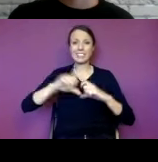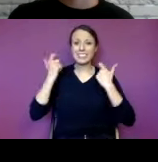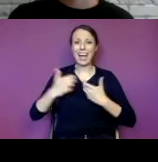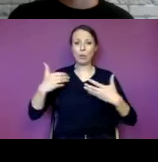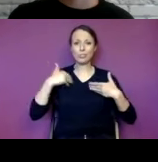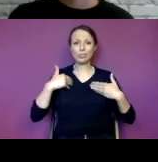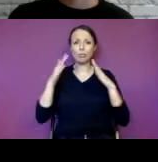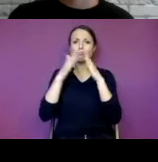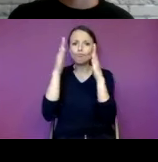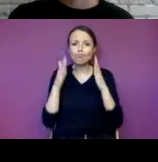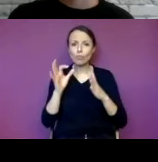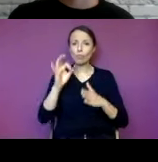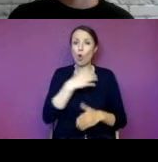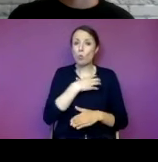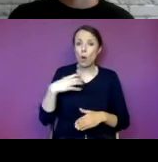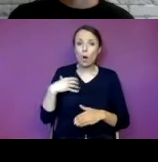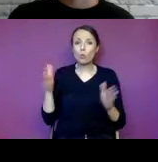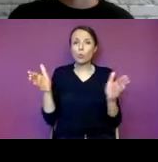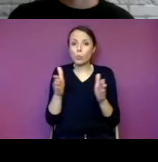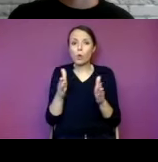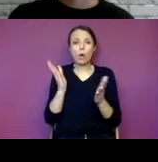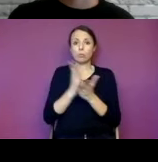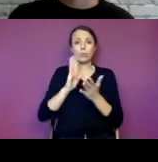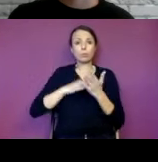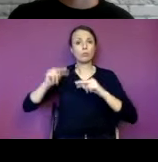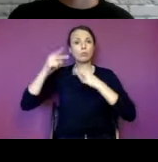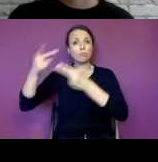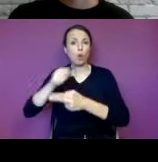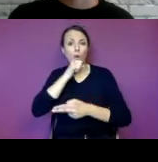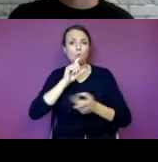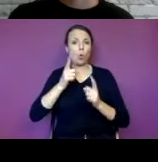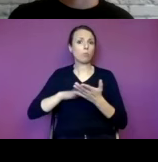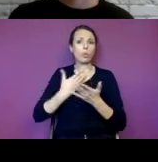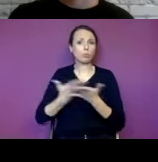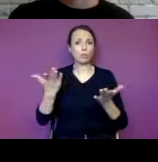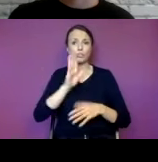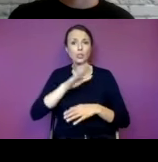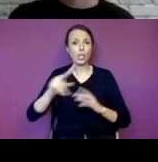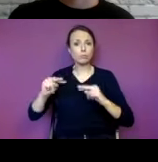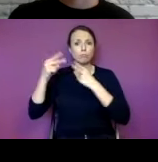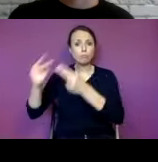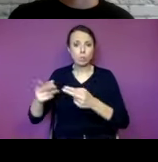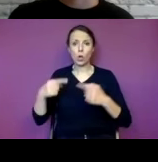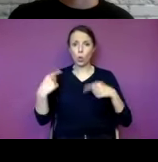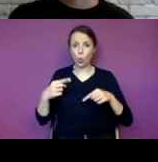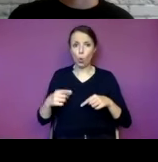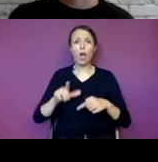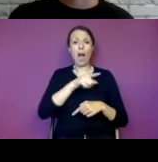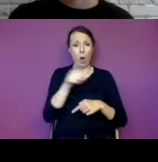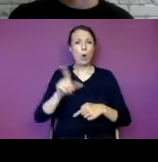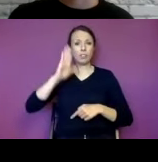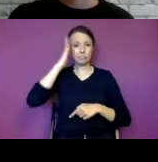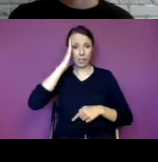przez dzieci ani przez wnuki i mają świadomość, że ta wieś, którą oni żyli, się kończy.